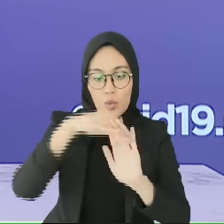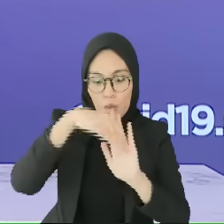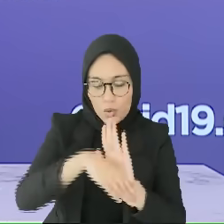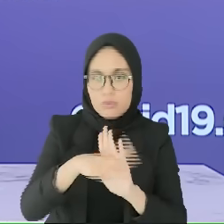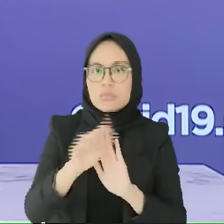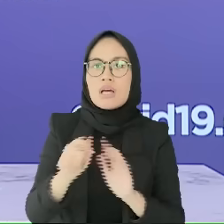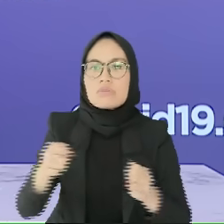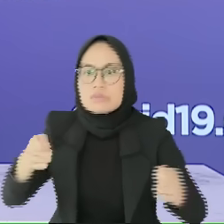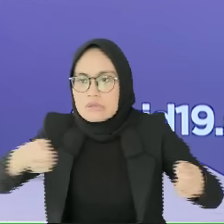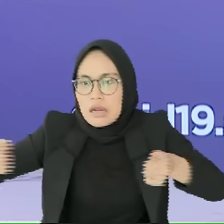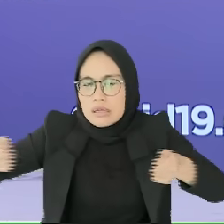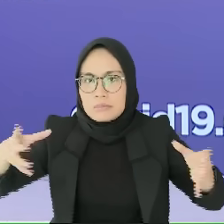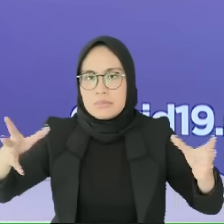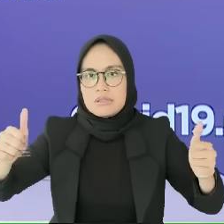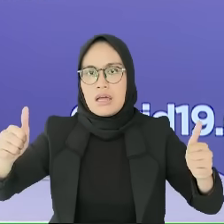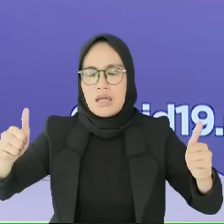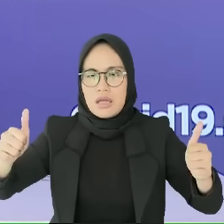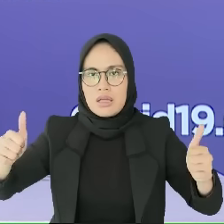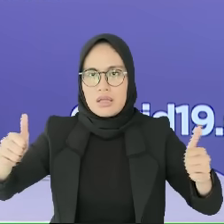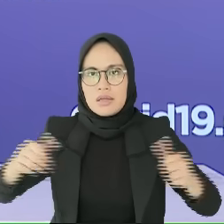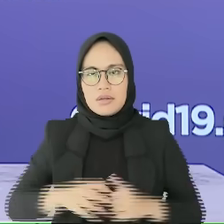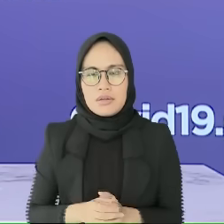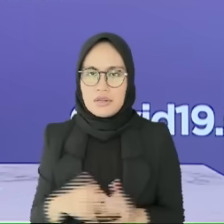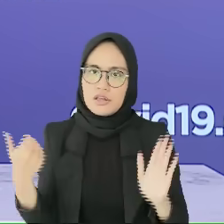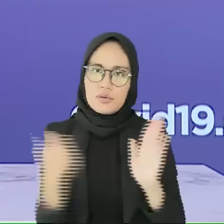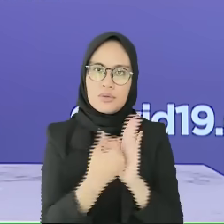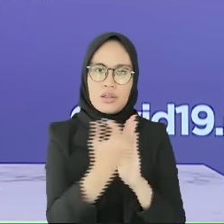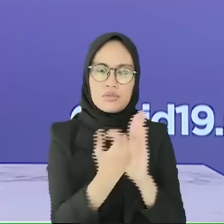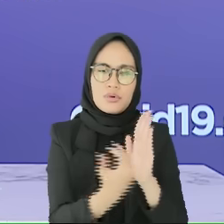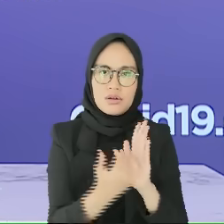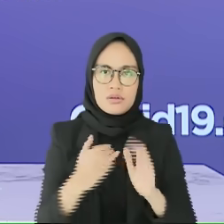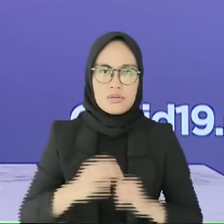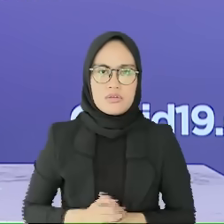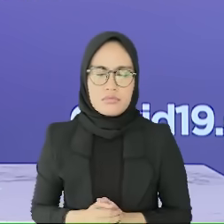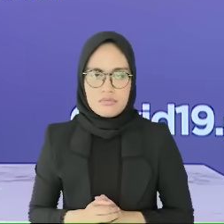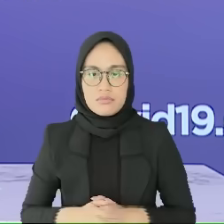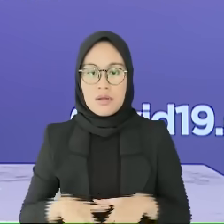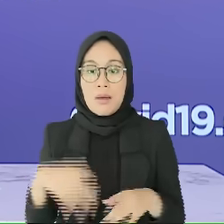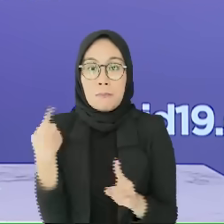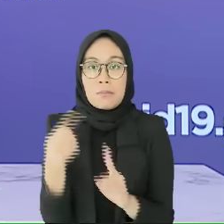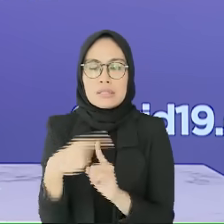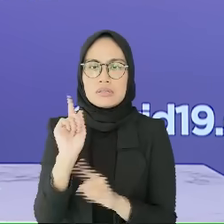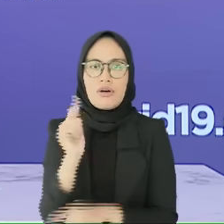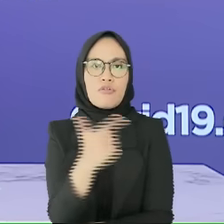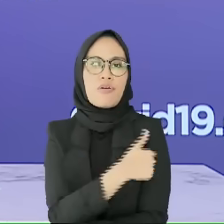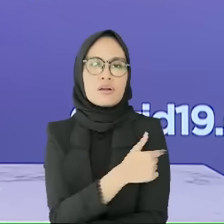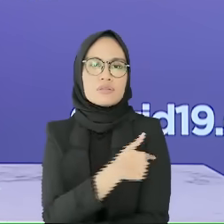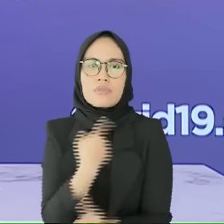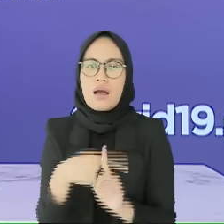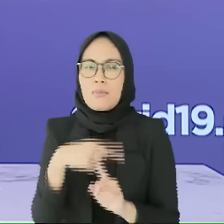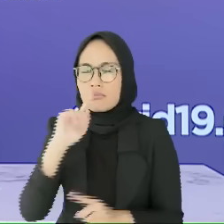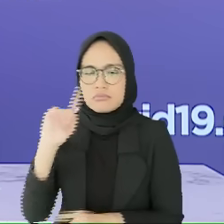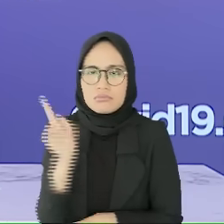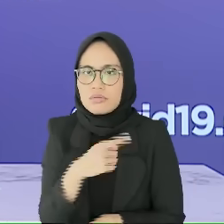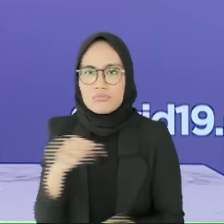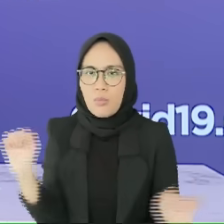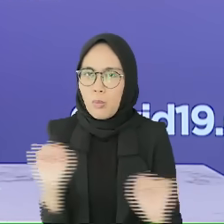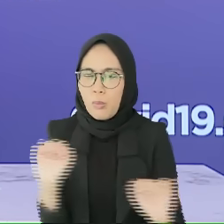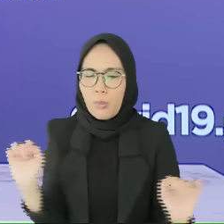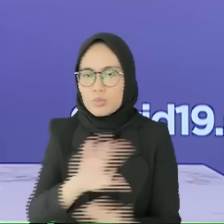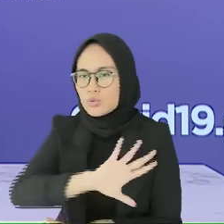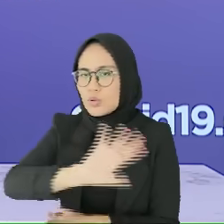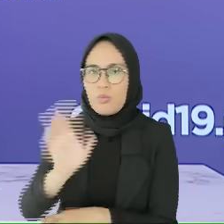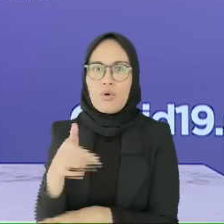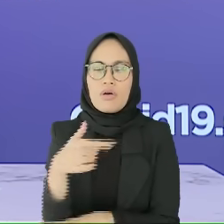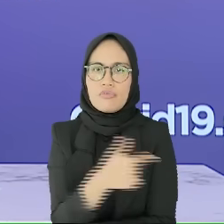tidak mengendorkan pelaksanaan kebijakan berlapis seperti akselerasi vaksinasi, pengendalian mobilitas dalam dan luar